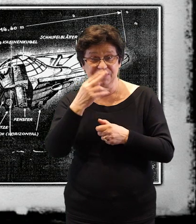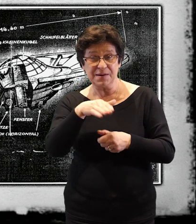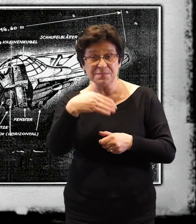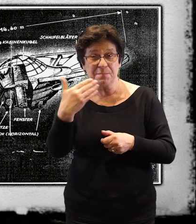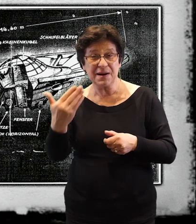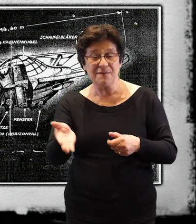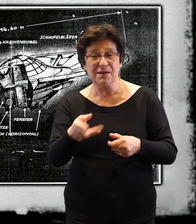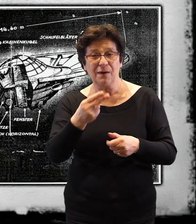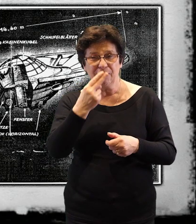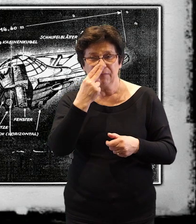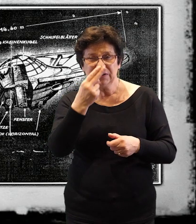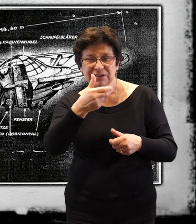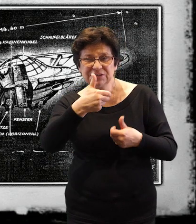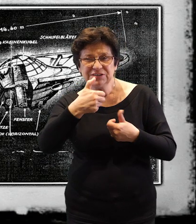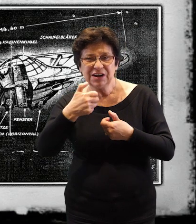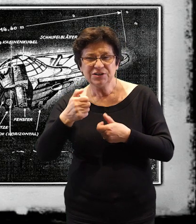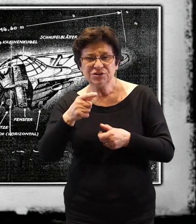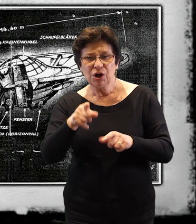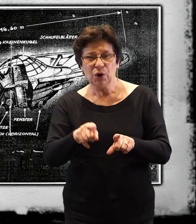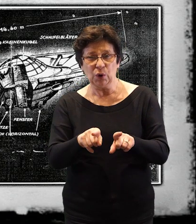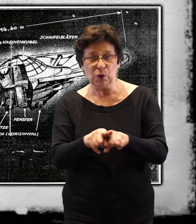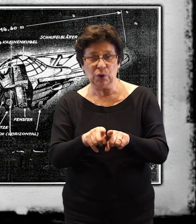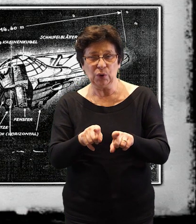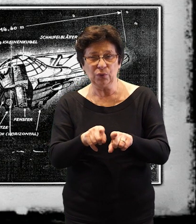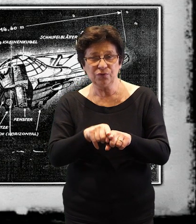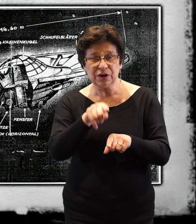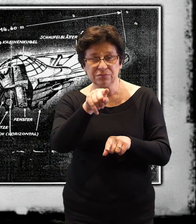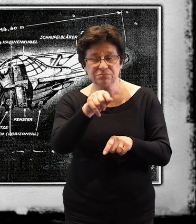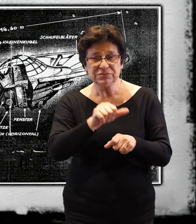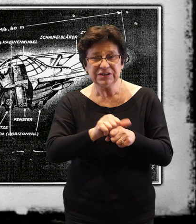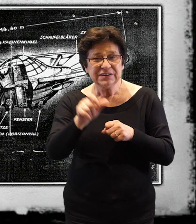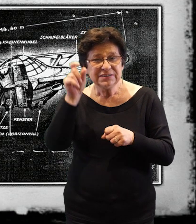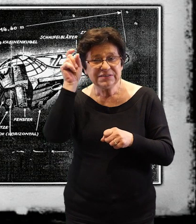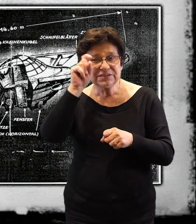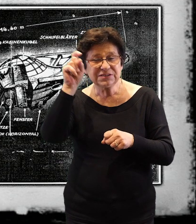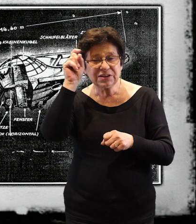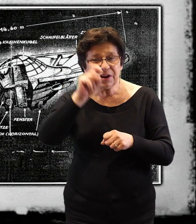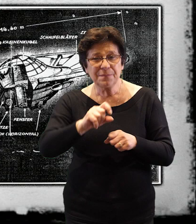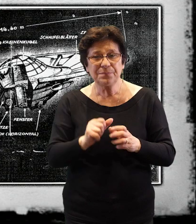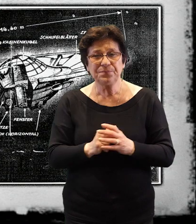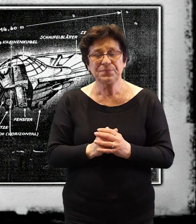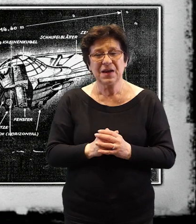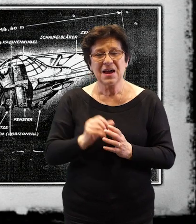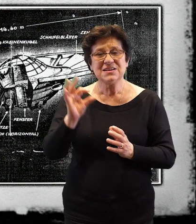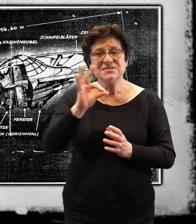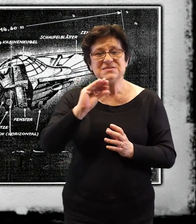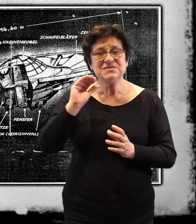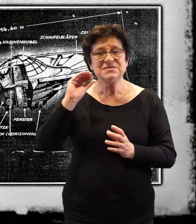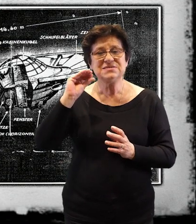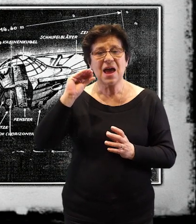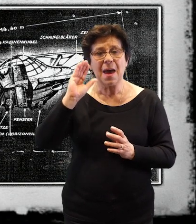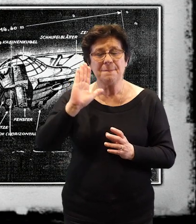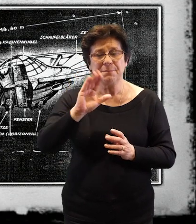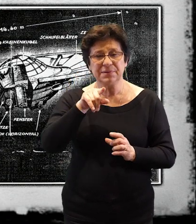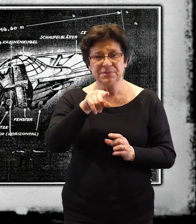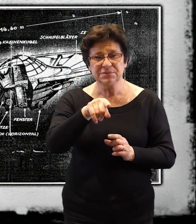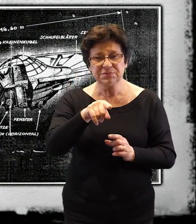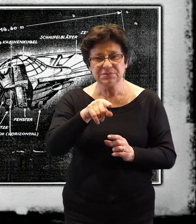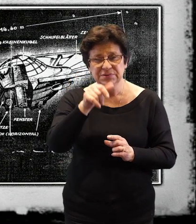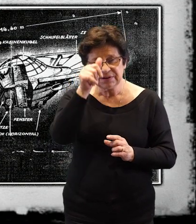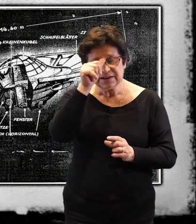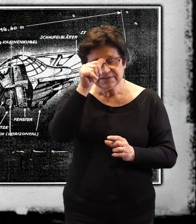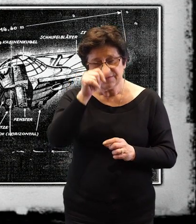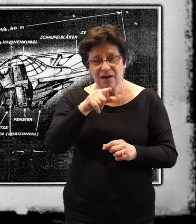stronie, to już jest zdjęcie konstruktora niemieckiego, on się nazywa Andreas Epp i on tutaj właśnie